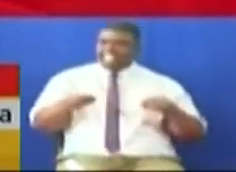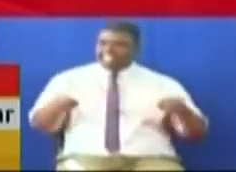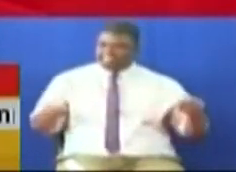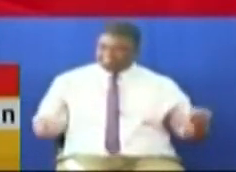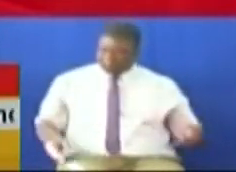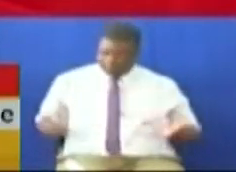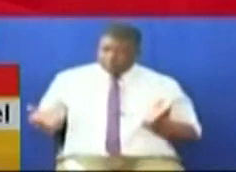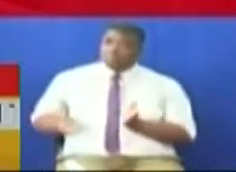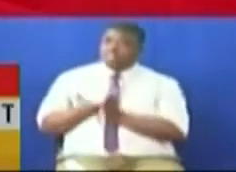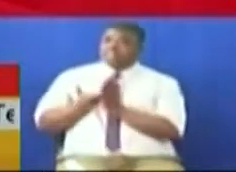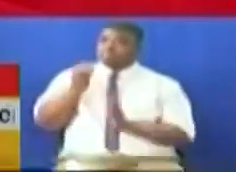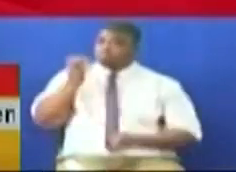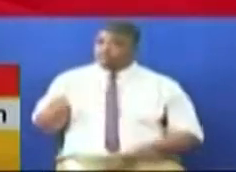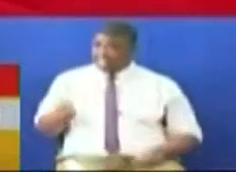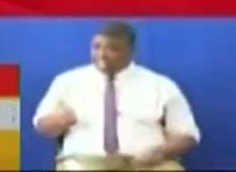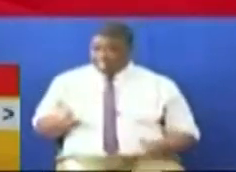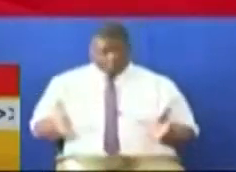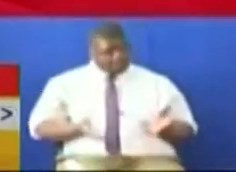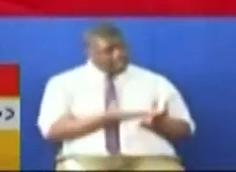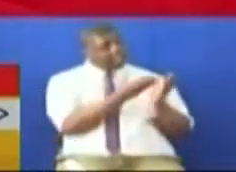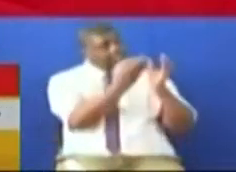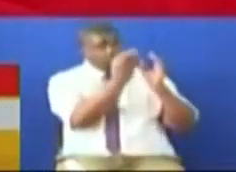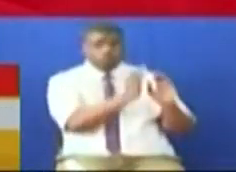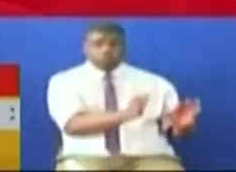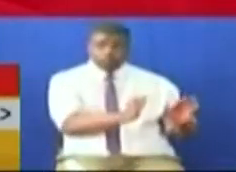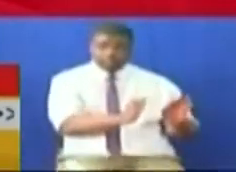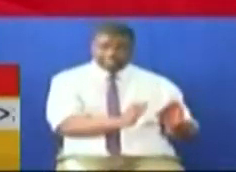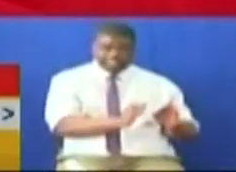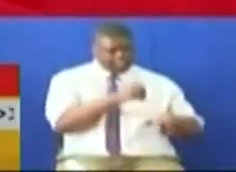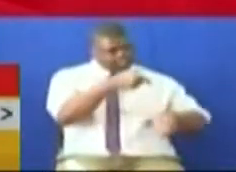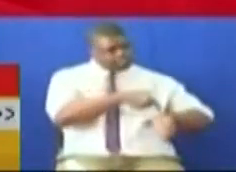mbaya, wakati jambo hili linafanyika ni kama